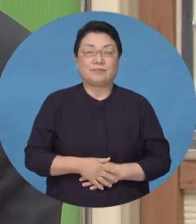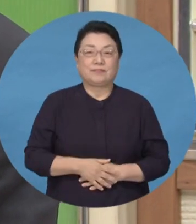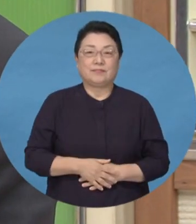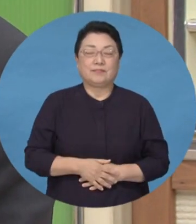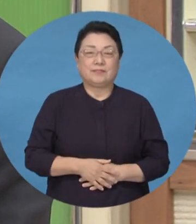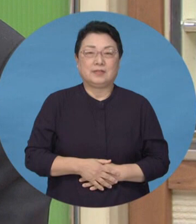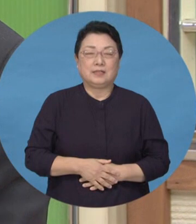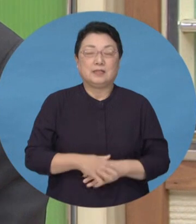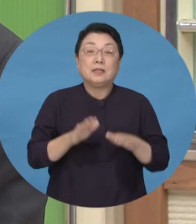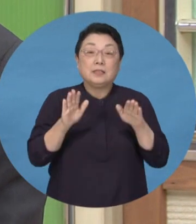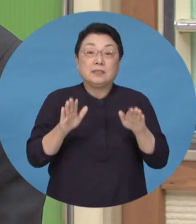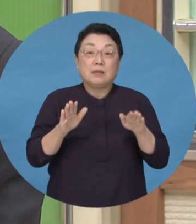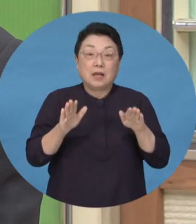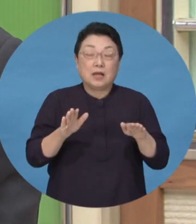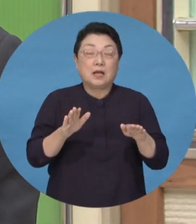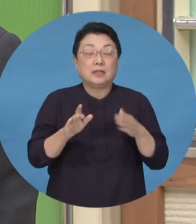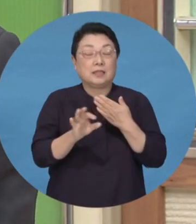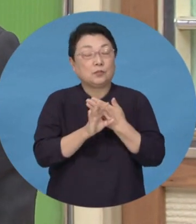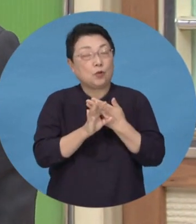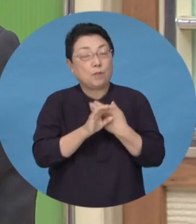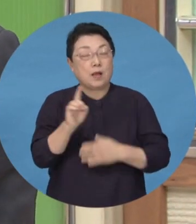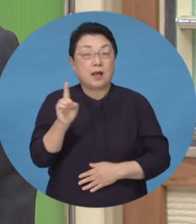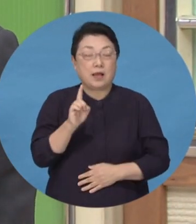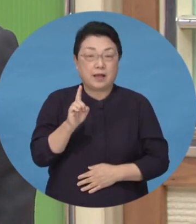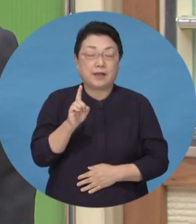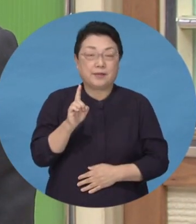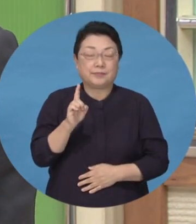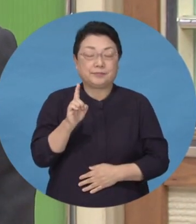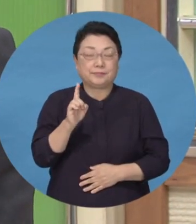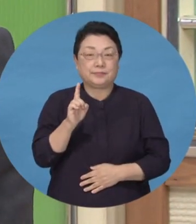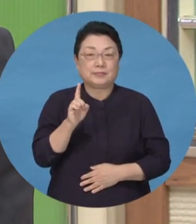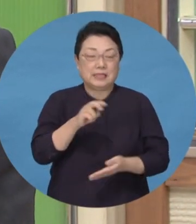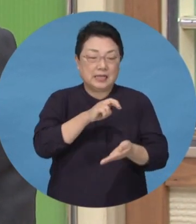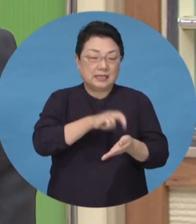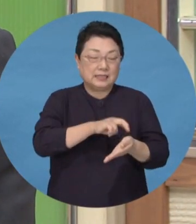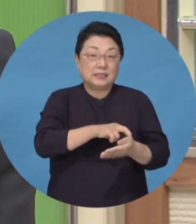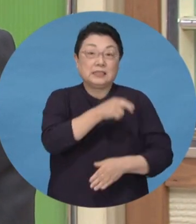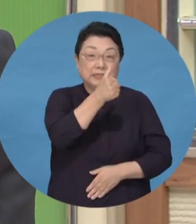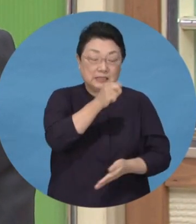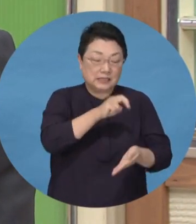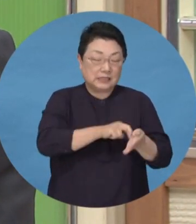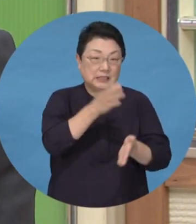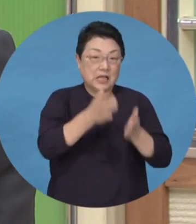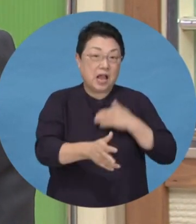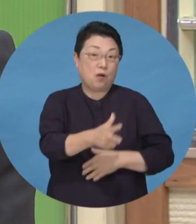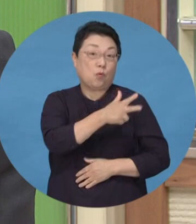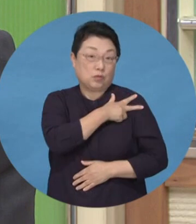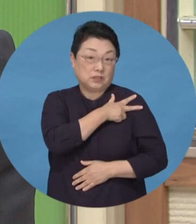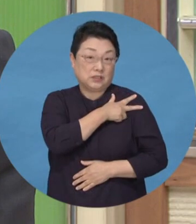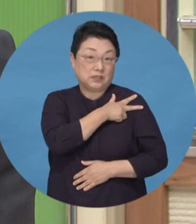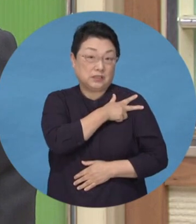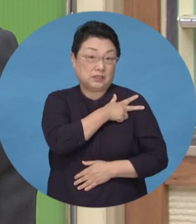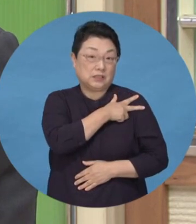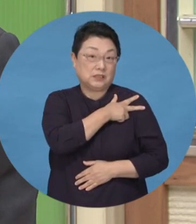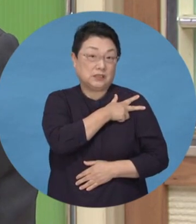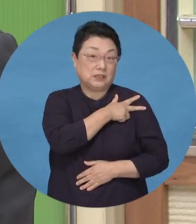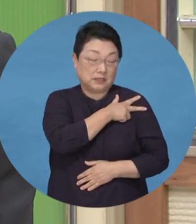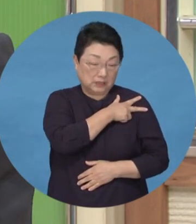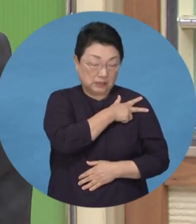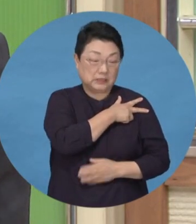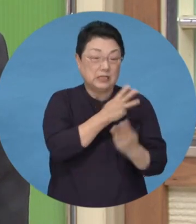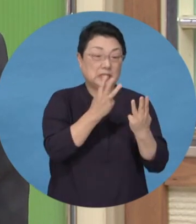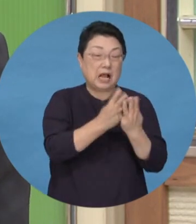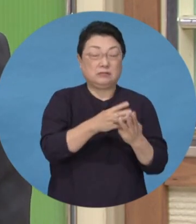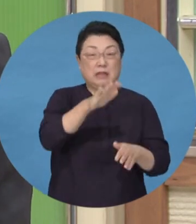え今その例えばその石とか看護師の会地域における